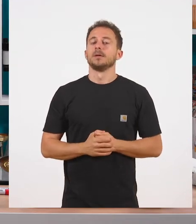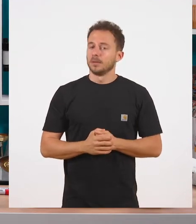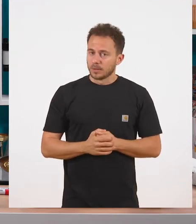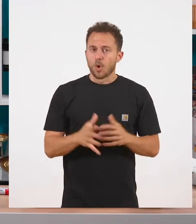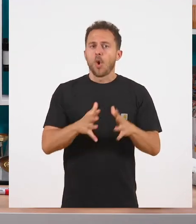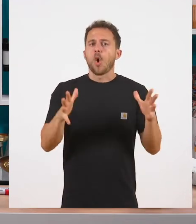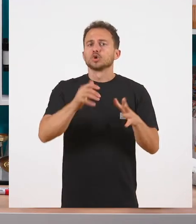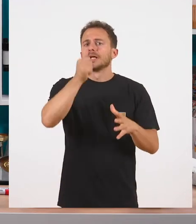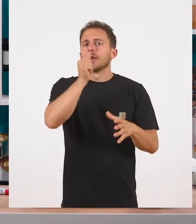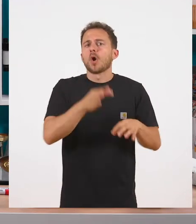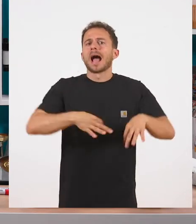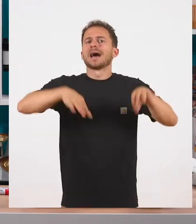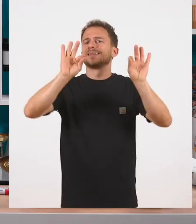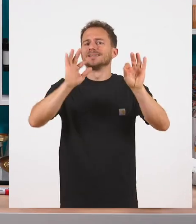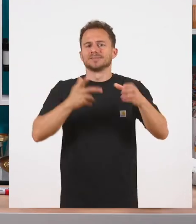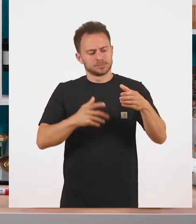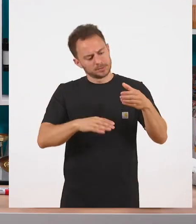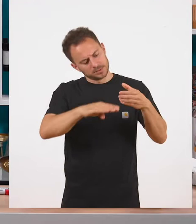όγκος νερού,